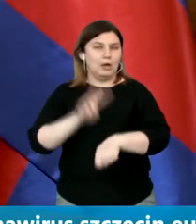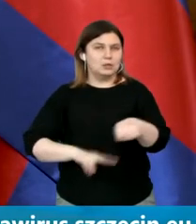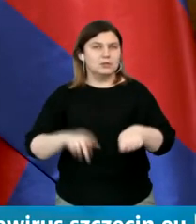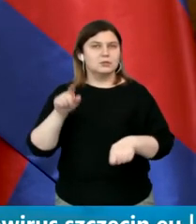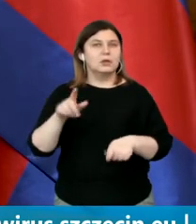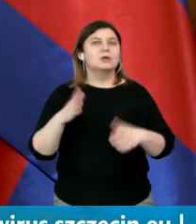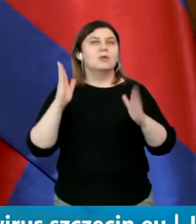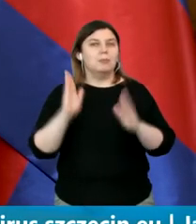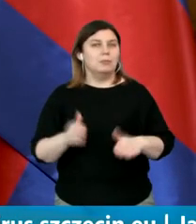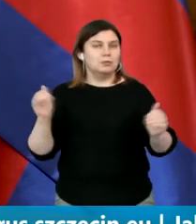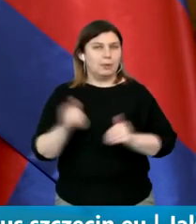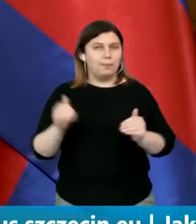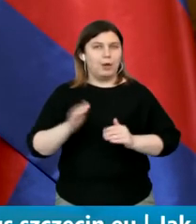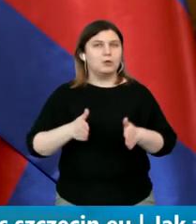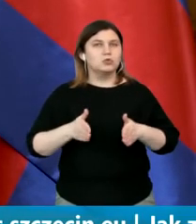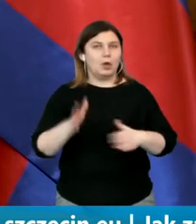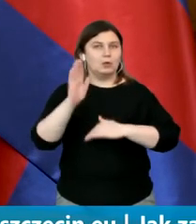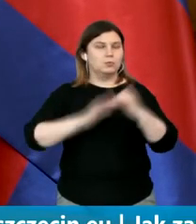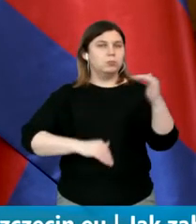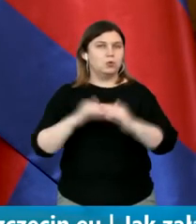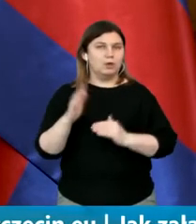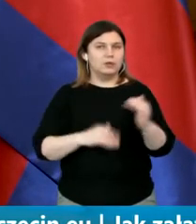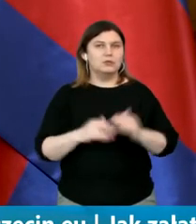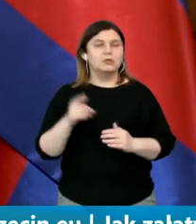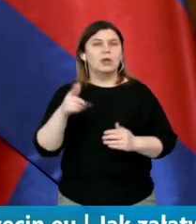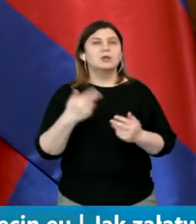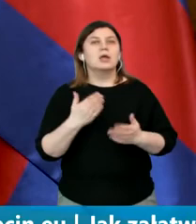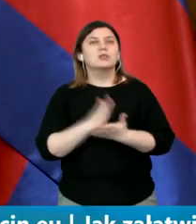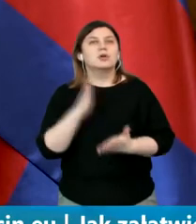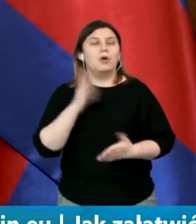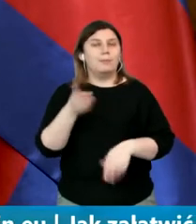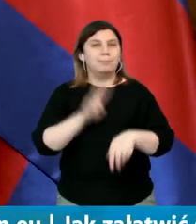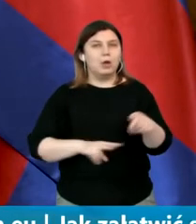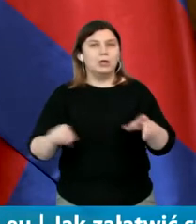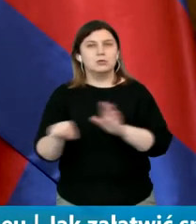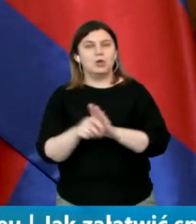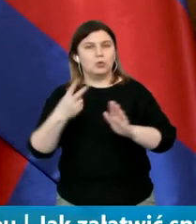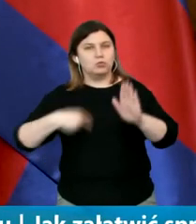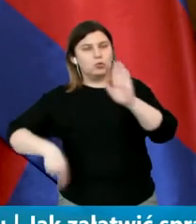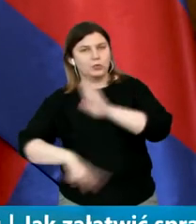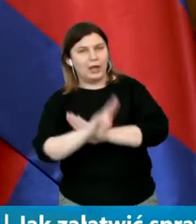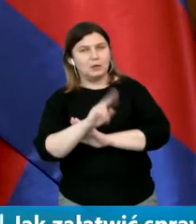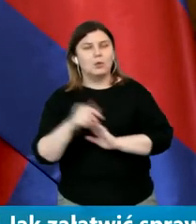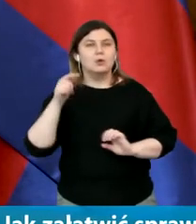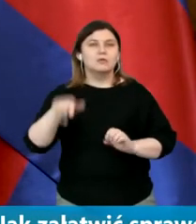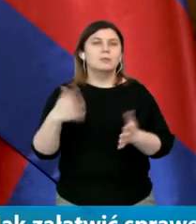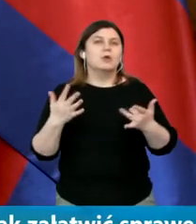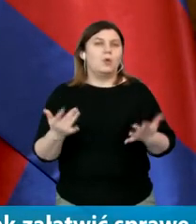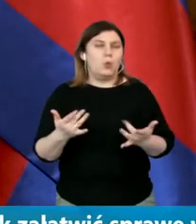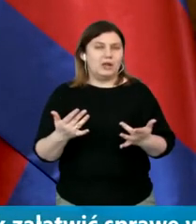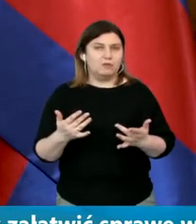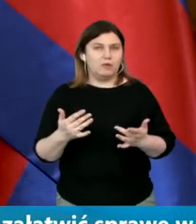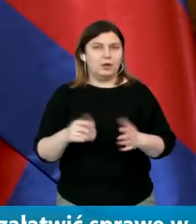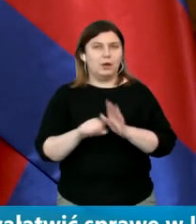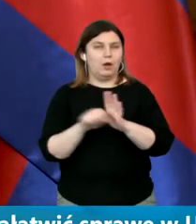abyśmy mogli tą drogę zbudować i aby była to nie tylko trasa do Polic, ale także trasa do tunelu, abyśmy mogli łatwo od